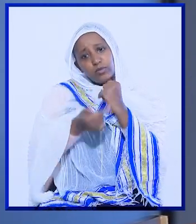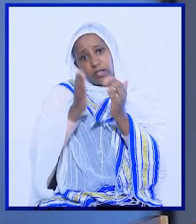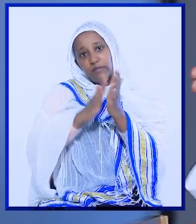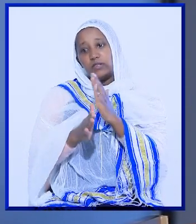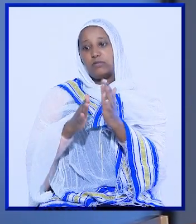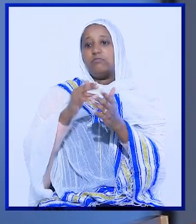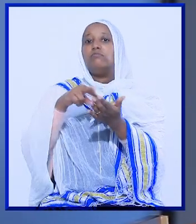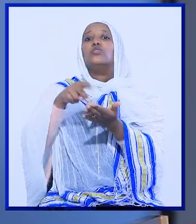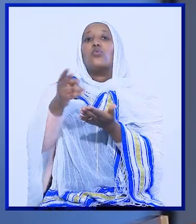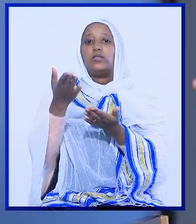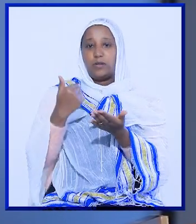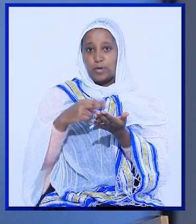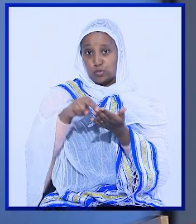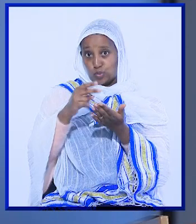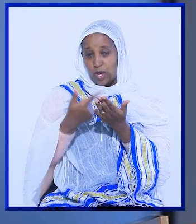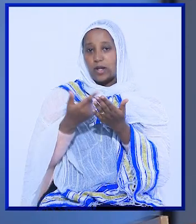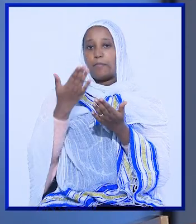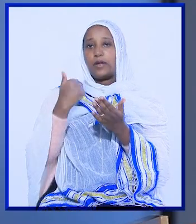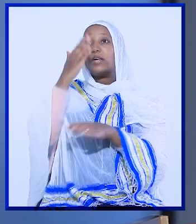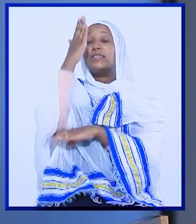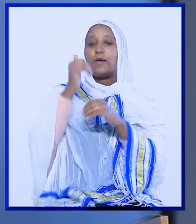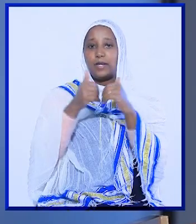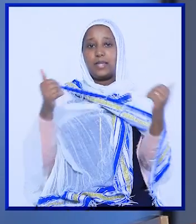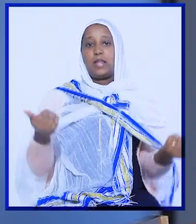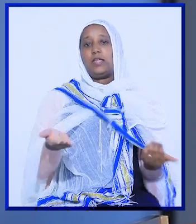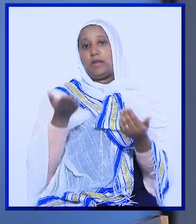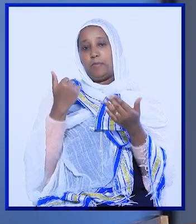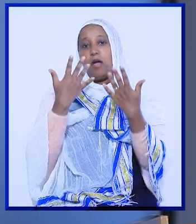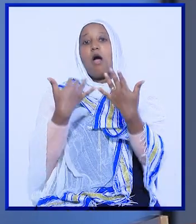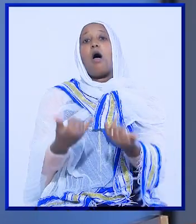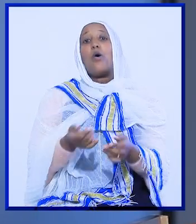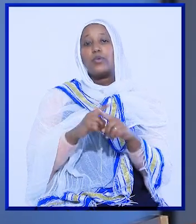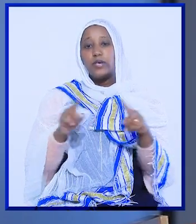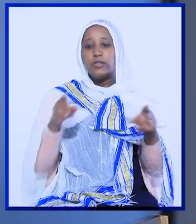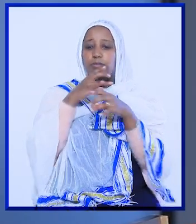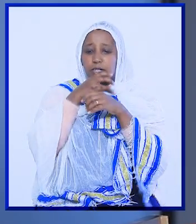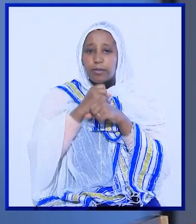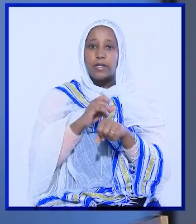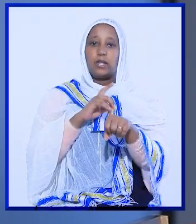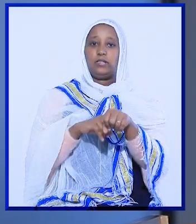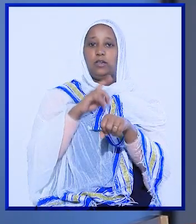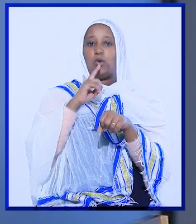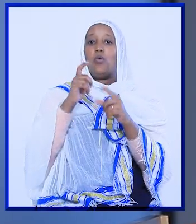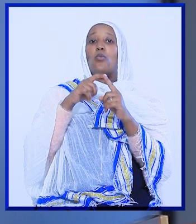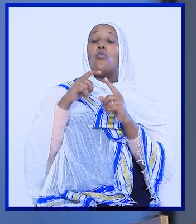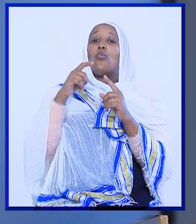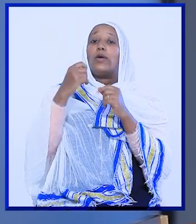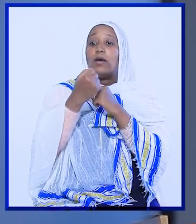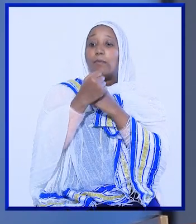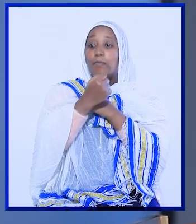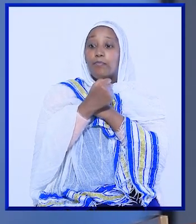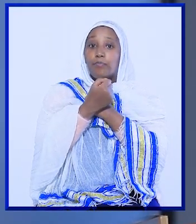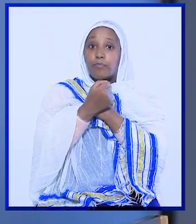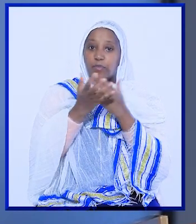ለመፈጸም ትጓዝ ነበረ። ጉዞ ይሄ ነበረ። ከእግዚአብሔር የተለየ ጉዞ ነበረ። አሁን ግን በሸመገልክ ጊዜ ነው የሚለው።